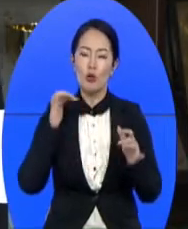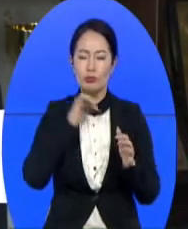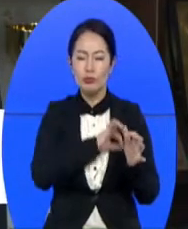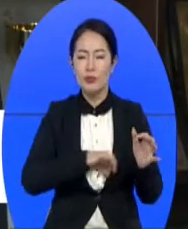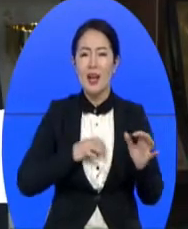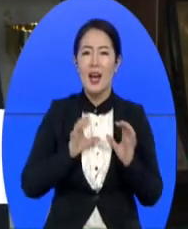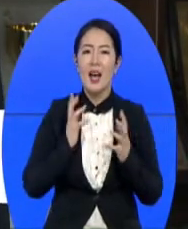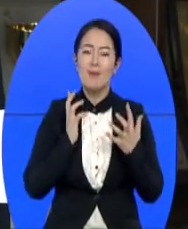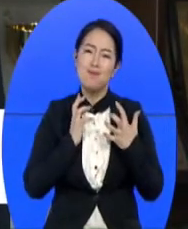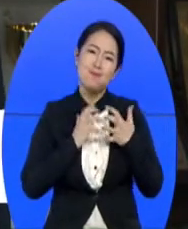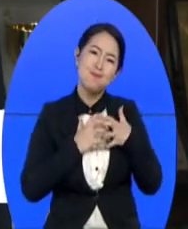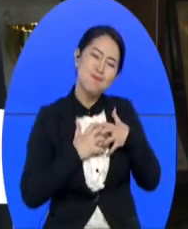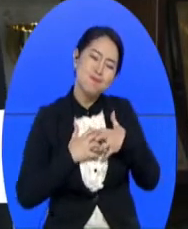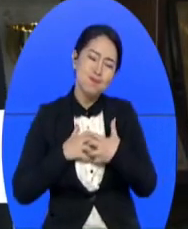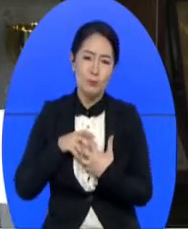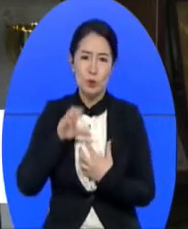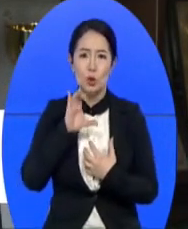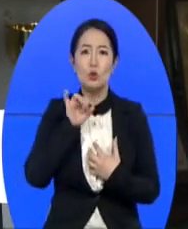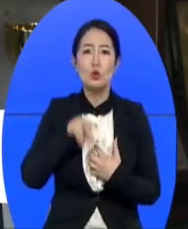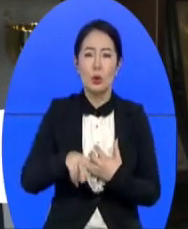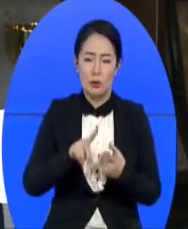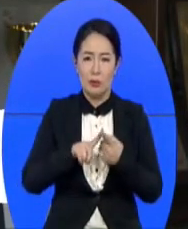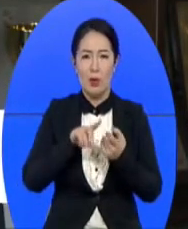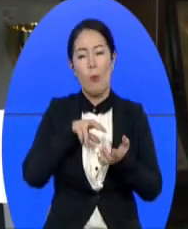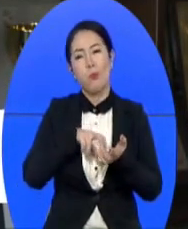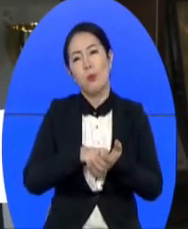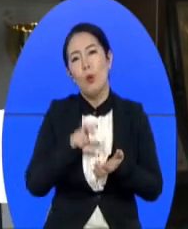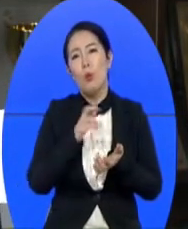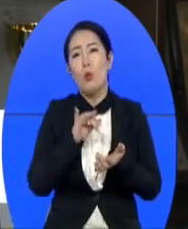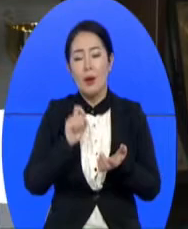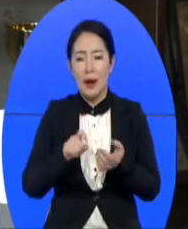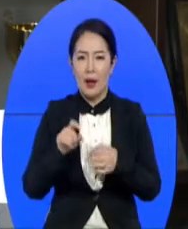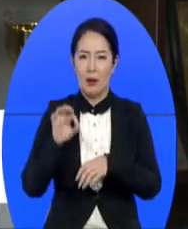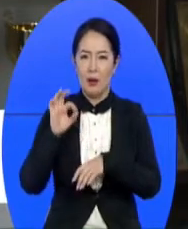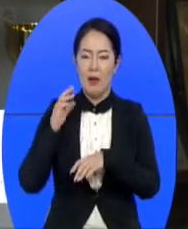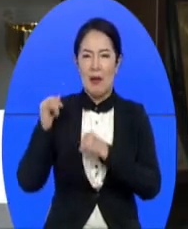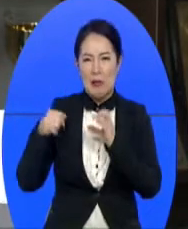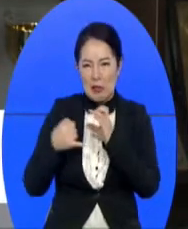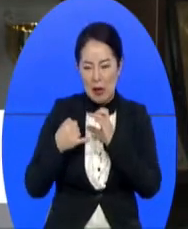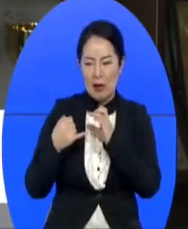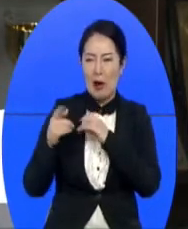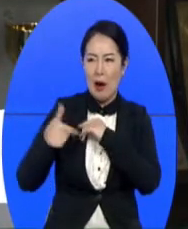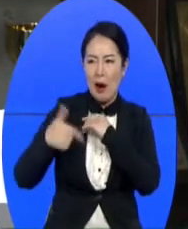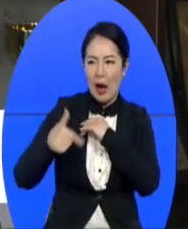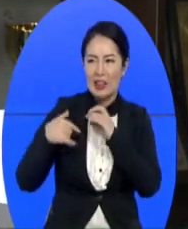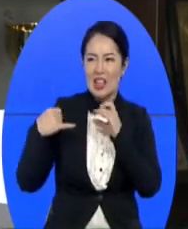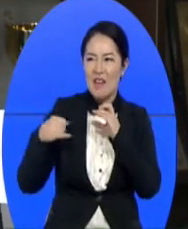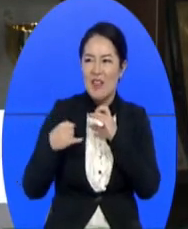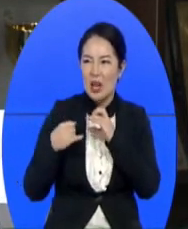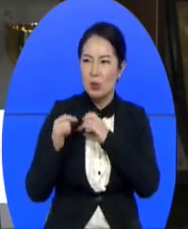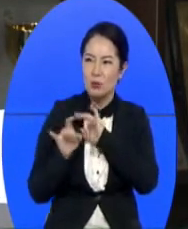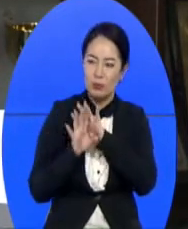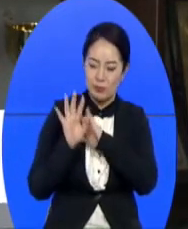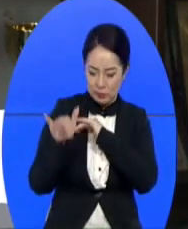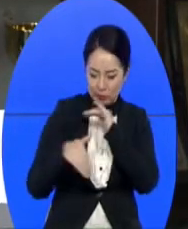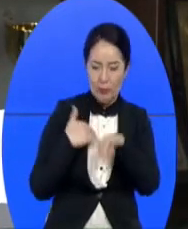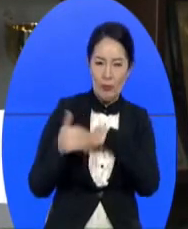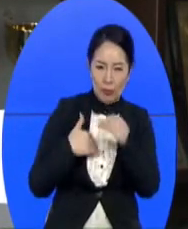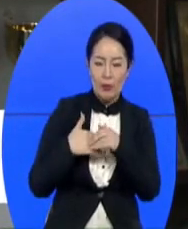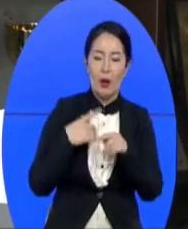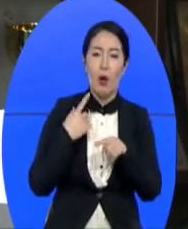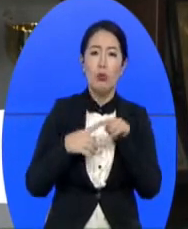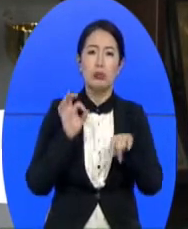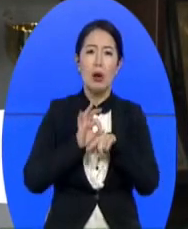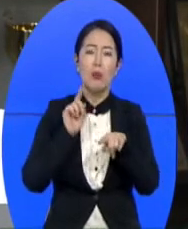ажиллагаа сулардаг, буурдаг. Эмгэх төрөгч, бактери, гадны нэн вирусуд бол одоо халдварт одоо